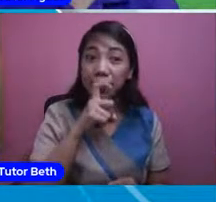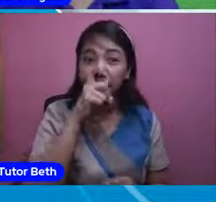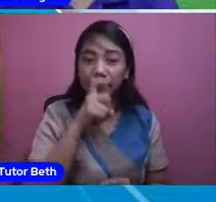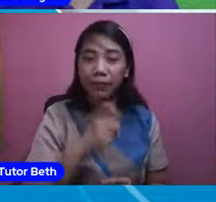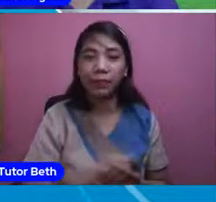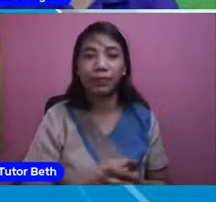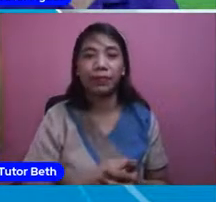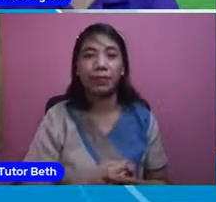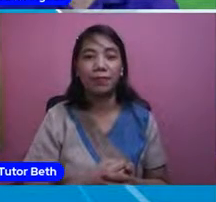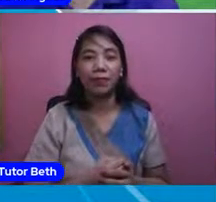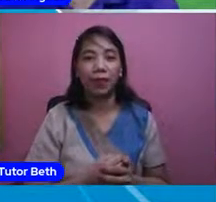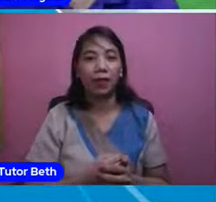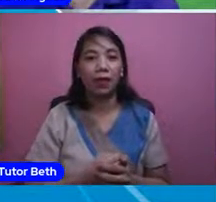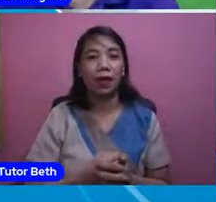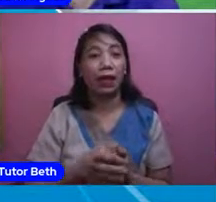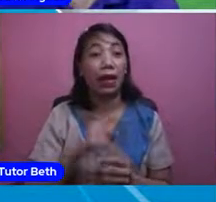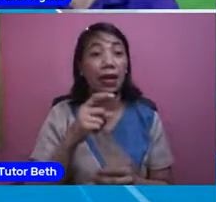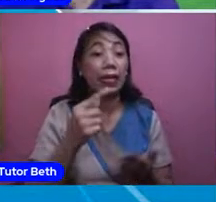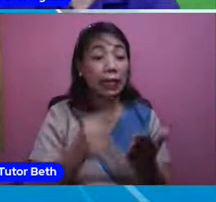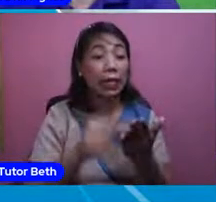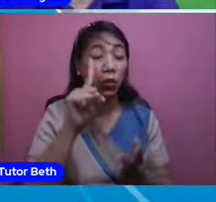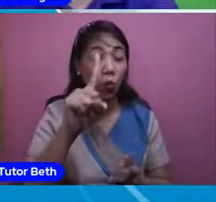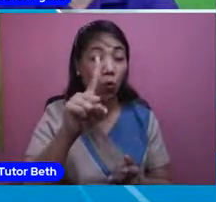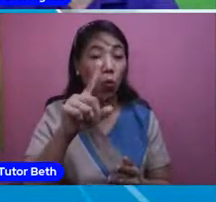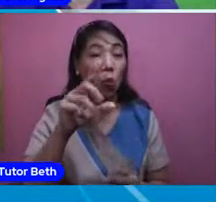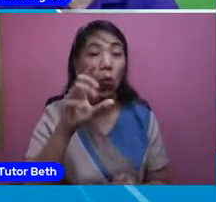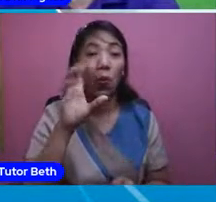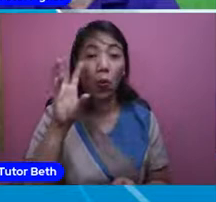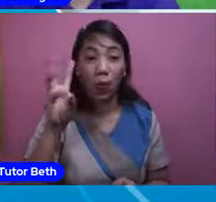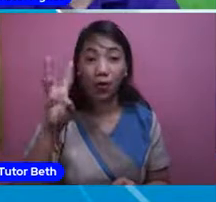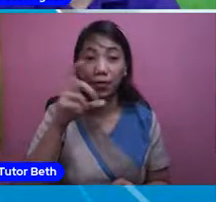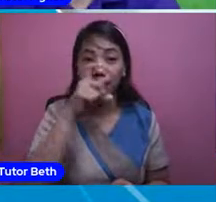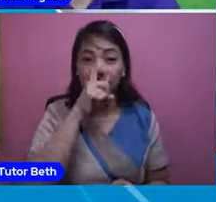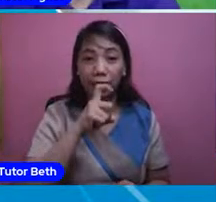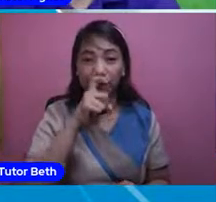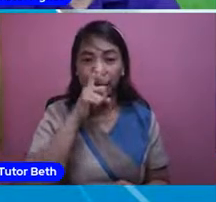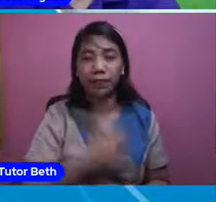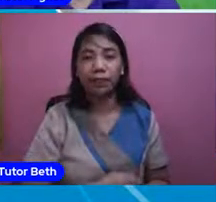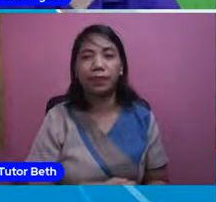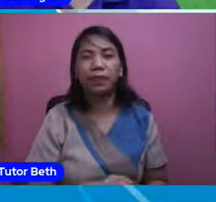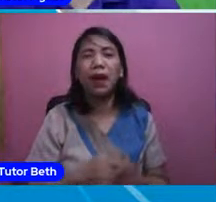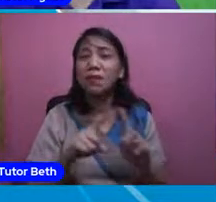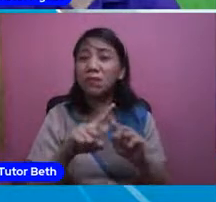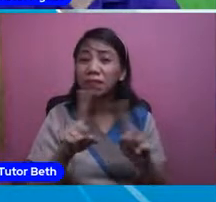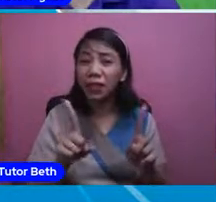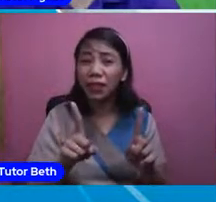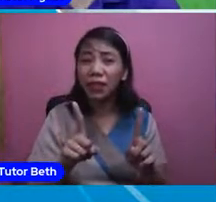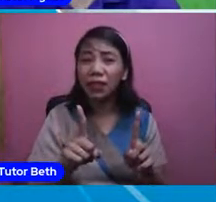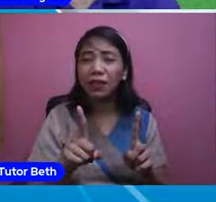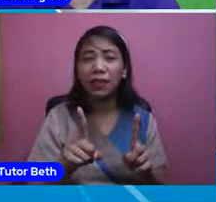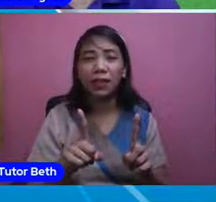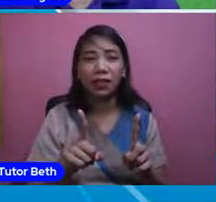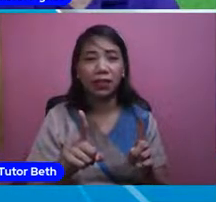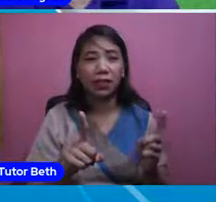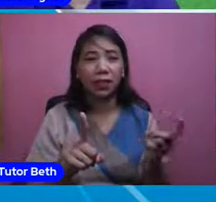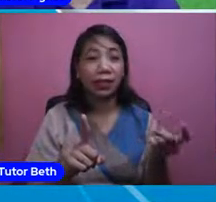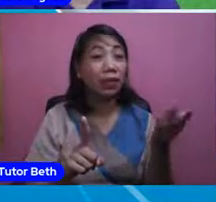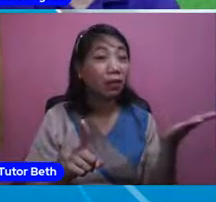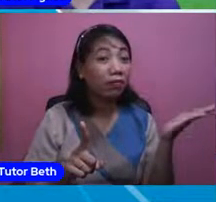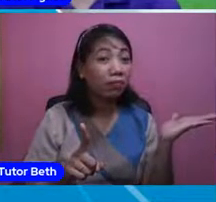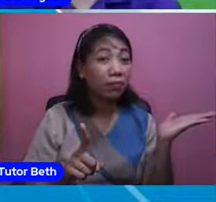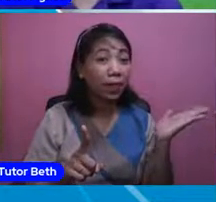sabihin, nasa grade 1 siya, 6 years old na siya. Pero, pero sa batang edad niya,